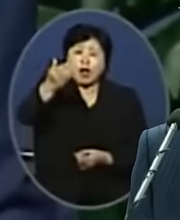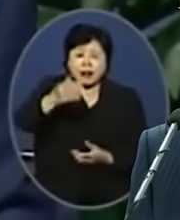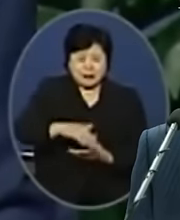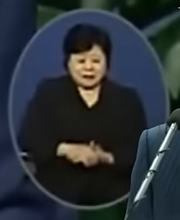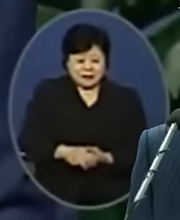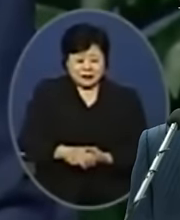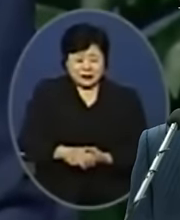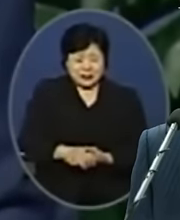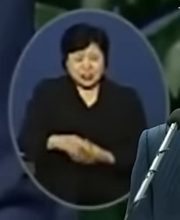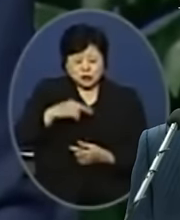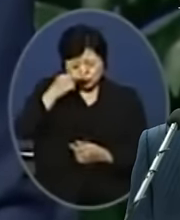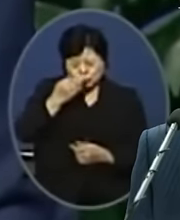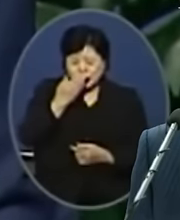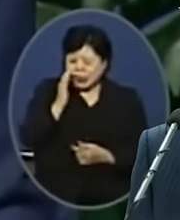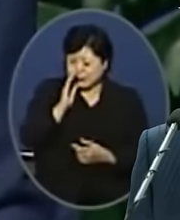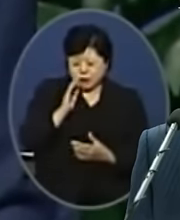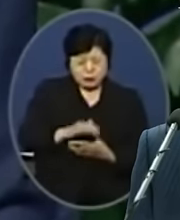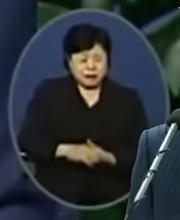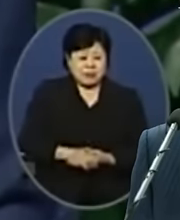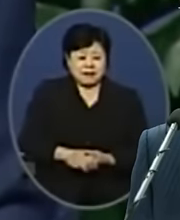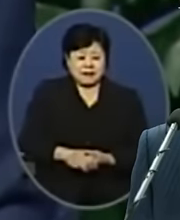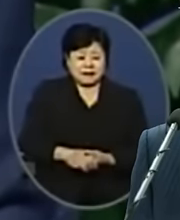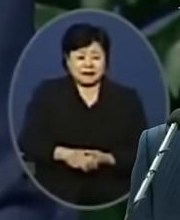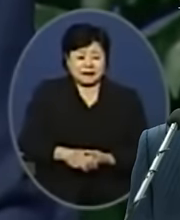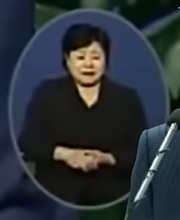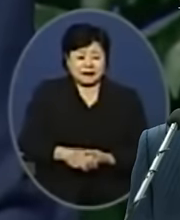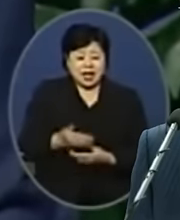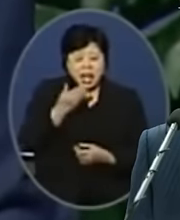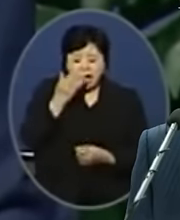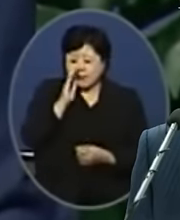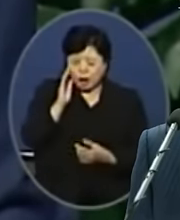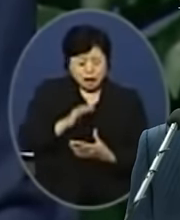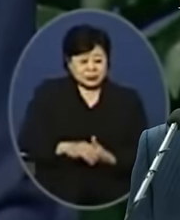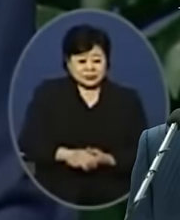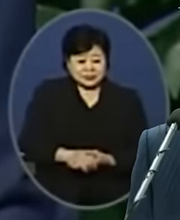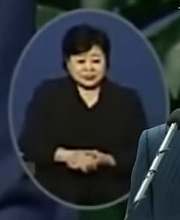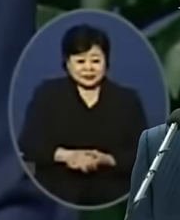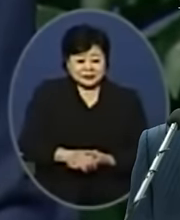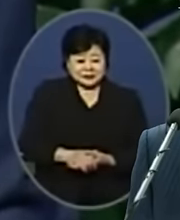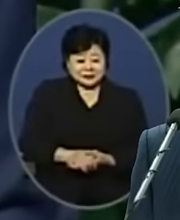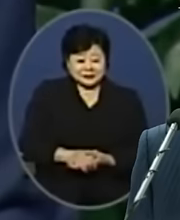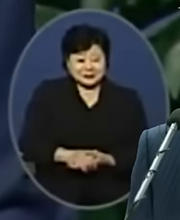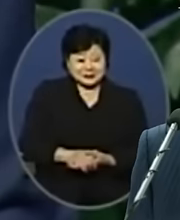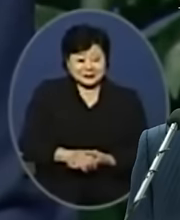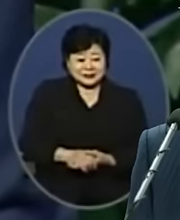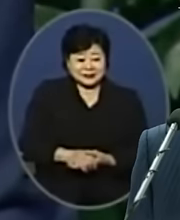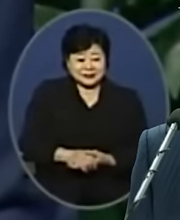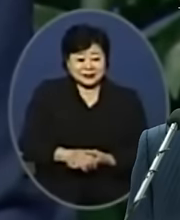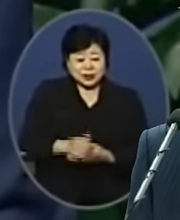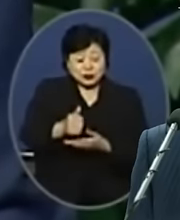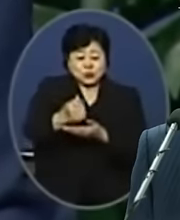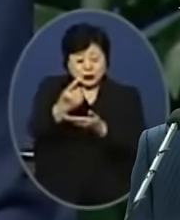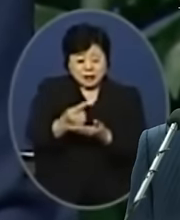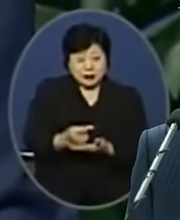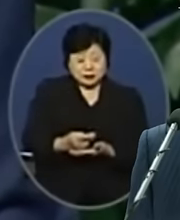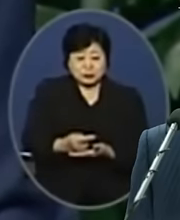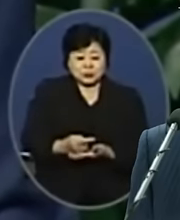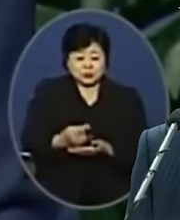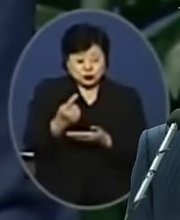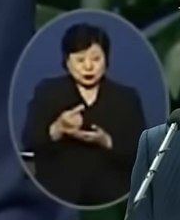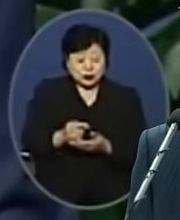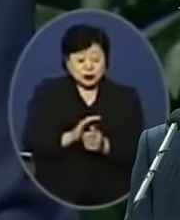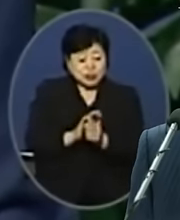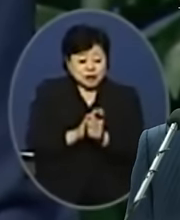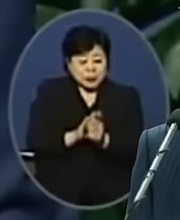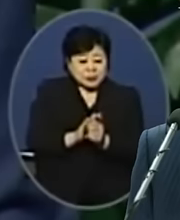ahead. 나는 술을 안 마시니까 나는 안 마신다고. 아니 손님을 청해놓고 난 다음에